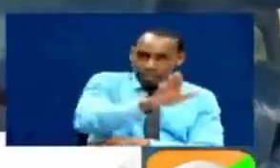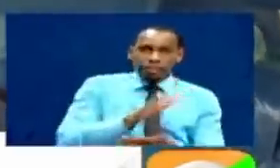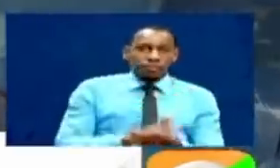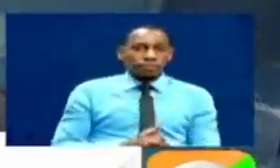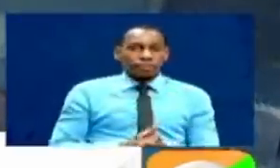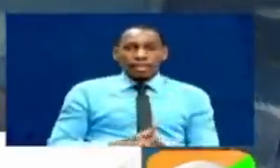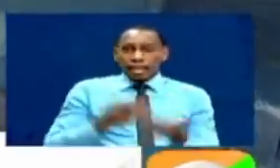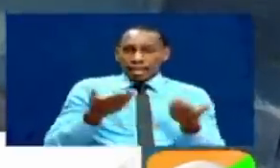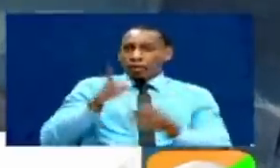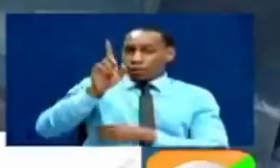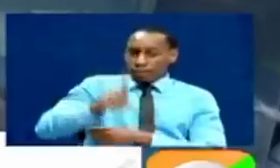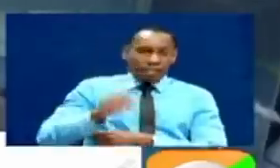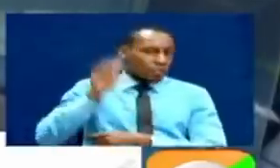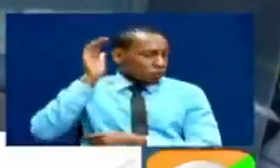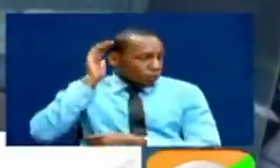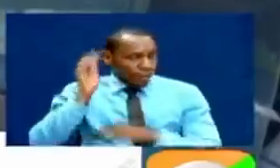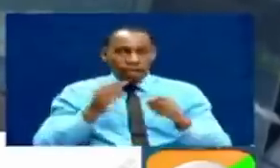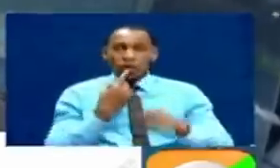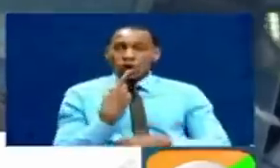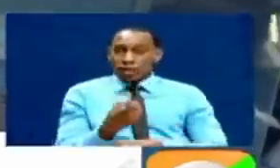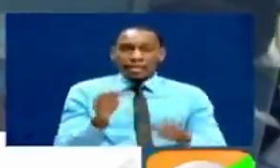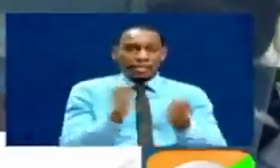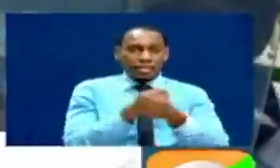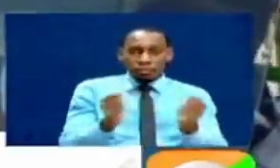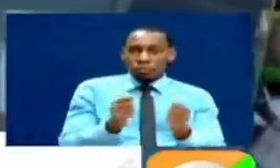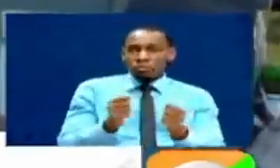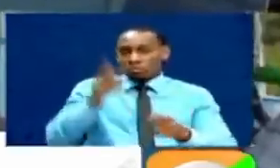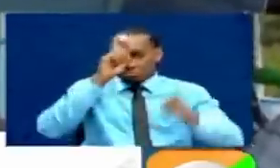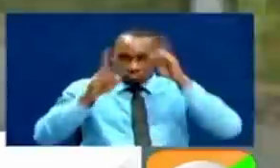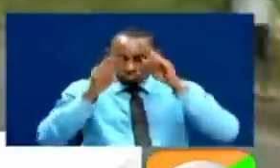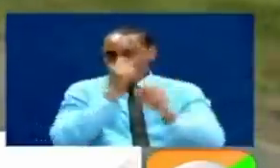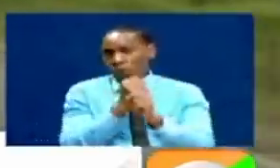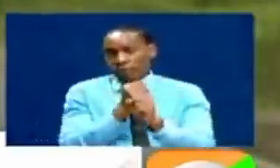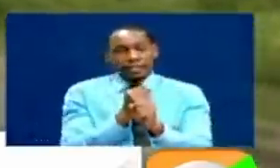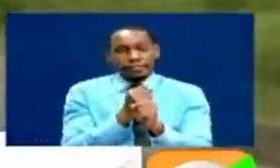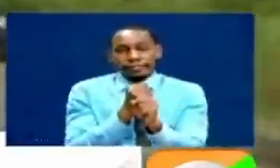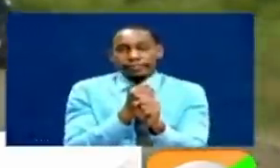mean, lazima tufuate vile tunaelezwa. Hatuwezi kufanya mzaha na kazi kama hii.